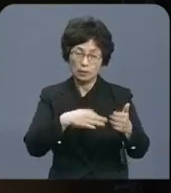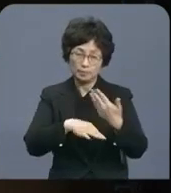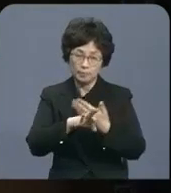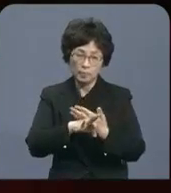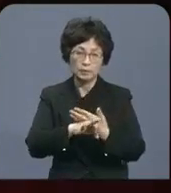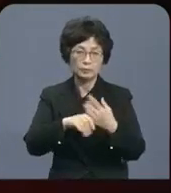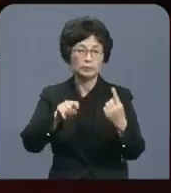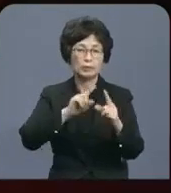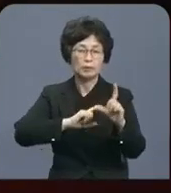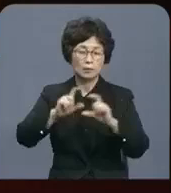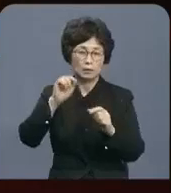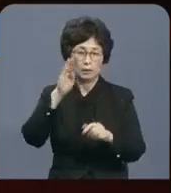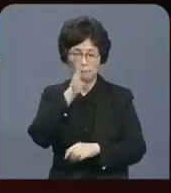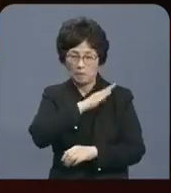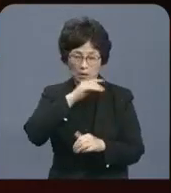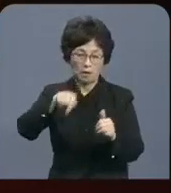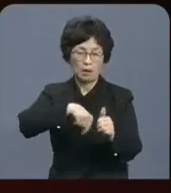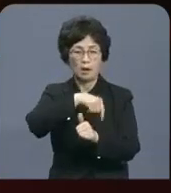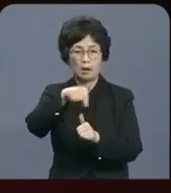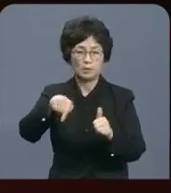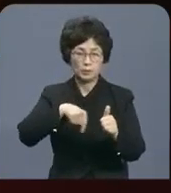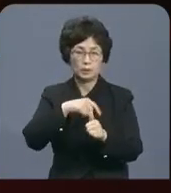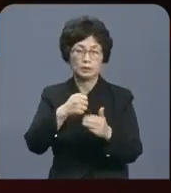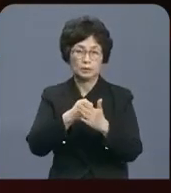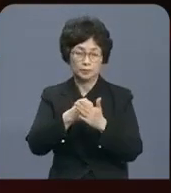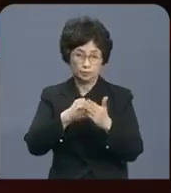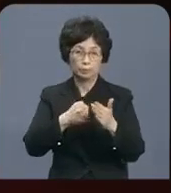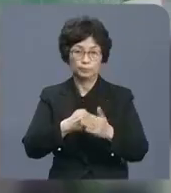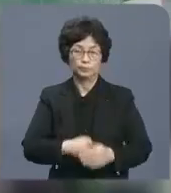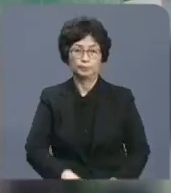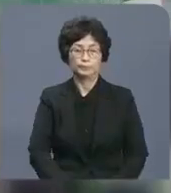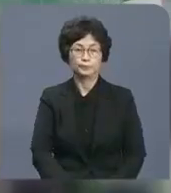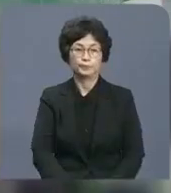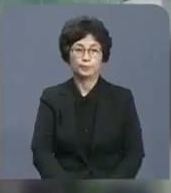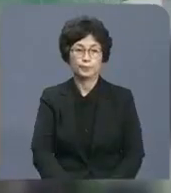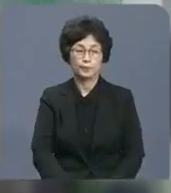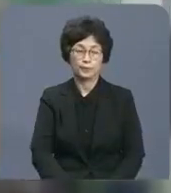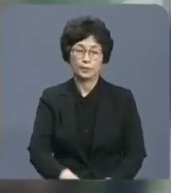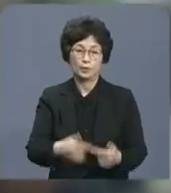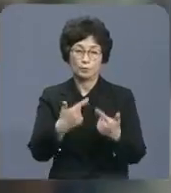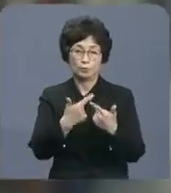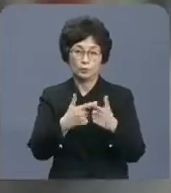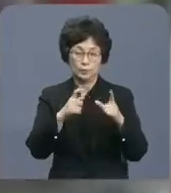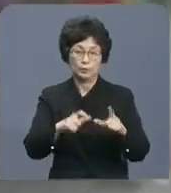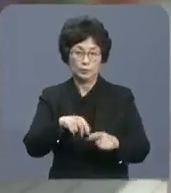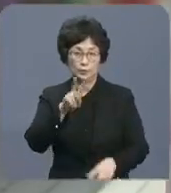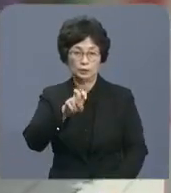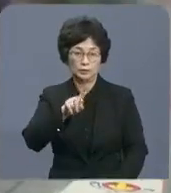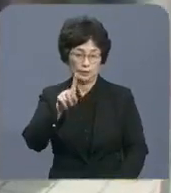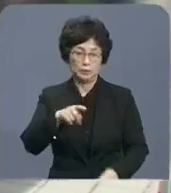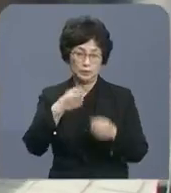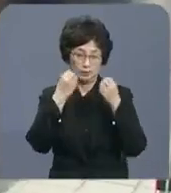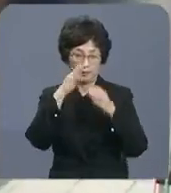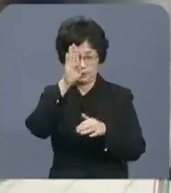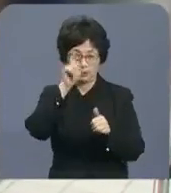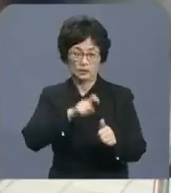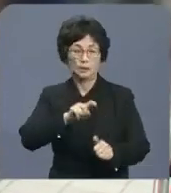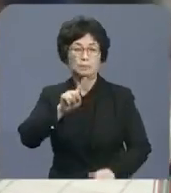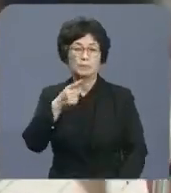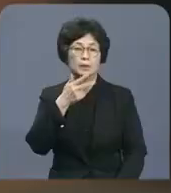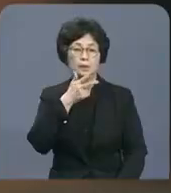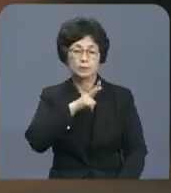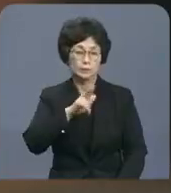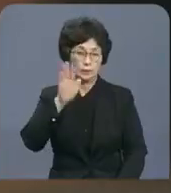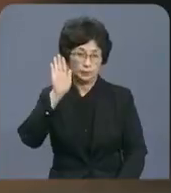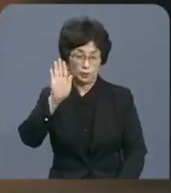지금보다 악화될 수 있다고 판단 하여 연장하게 되었습니다 부산은 지난 21일 신규 확진 제 아펙 7명이 나온 이래